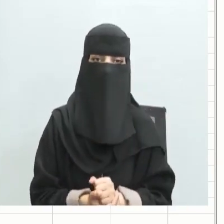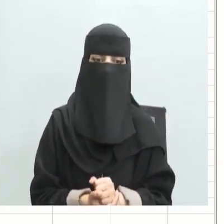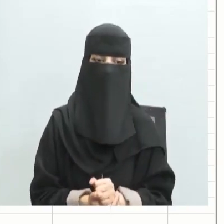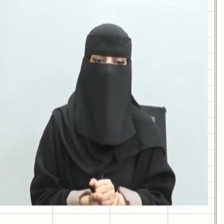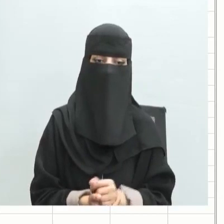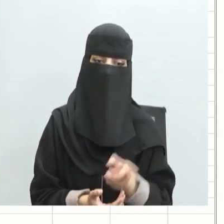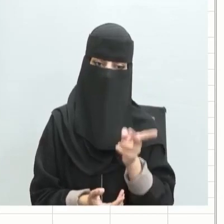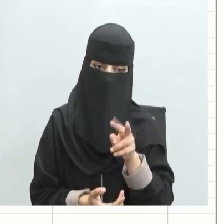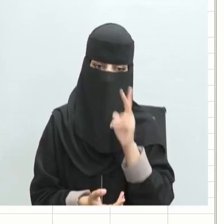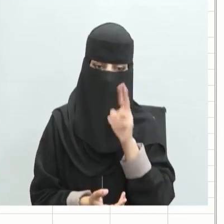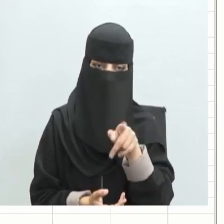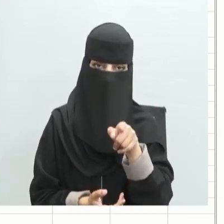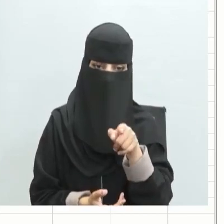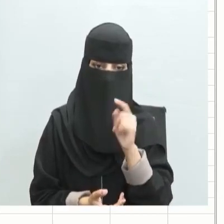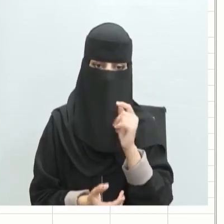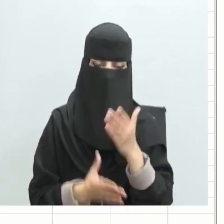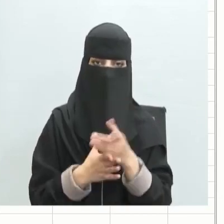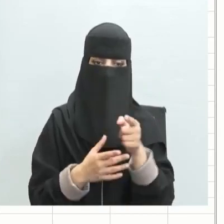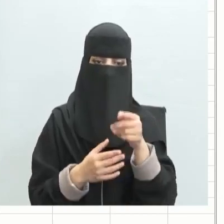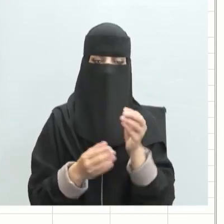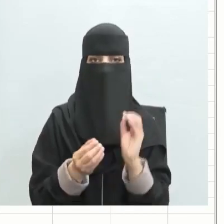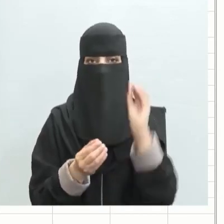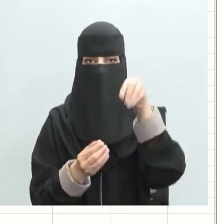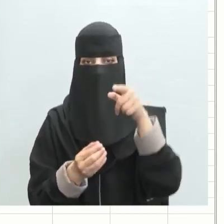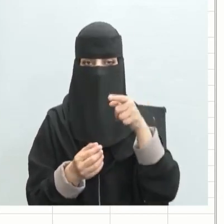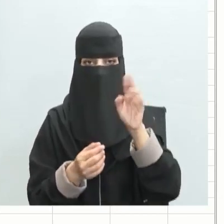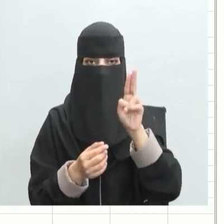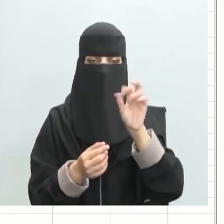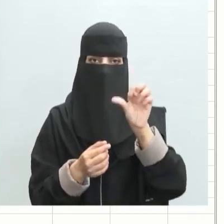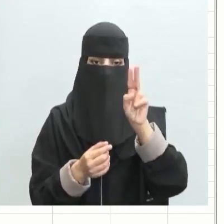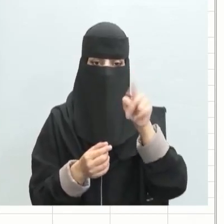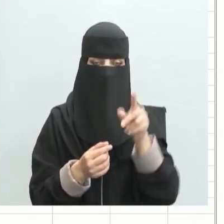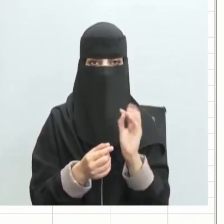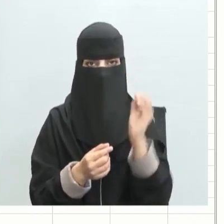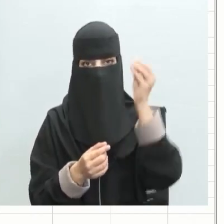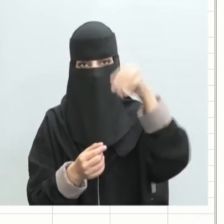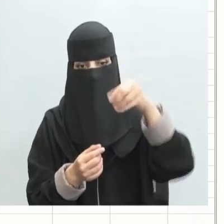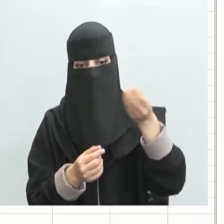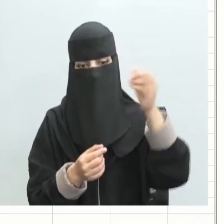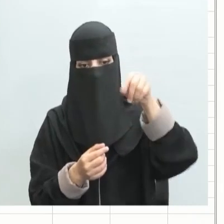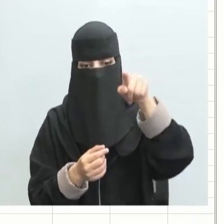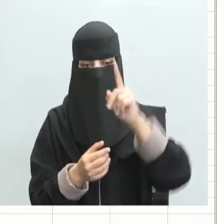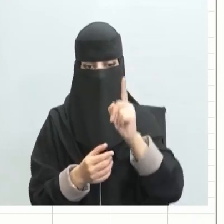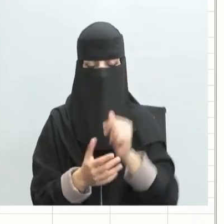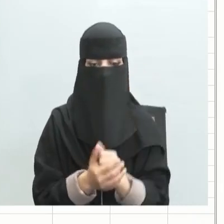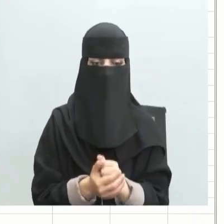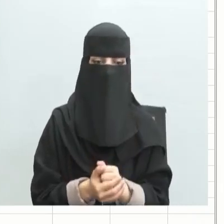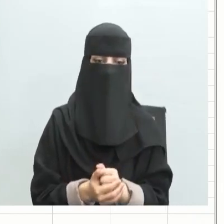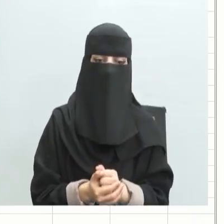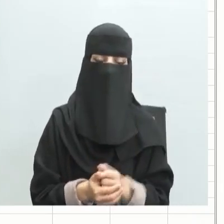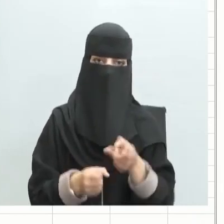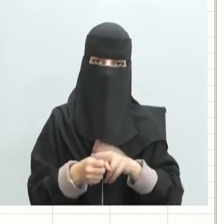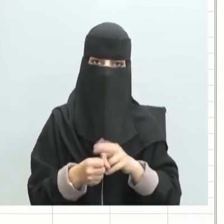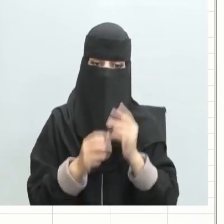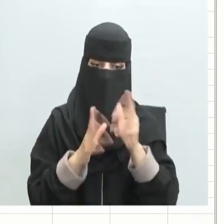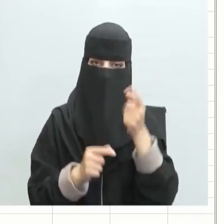وكذلك نلاحظ ان الوتر هنا صار مضاعف للوتر في المثلث الاول وكذلك لو حبيت انا يعني ما ابغى اعيد كل